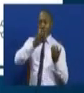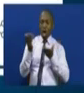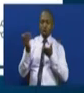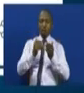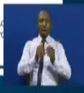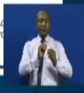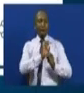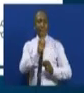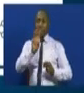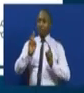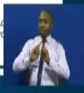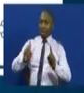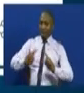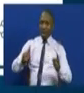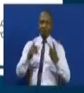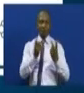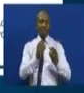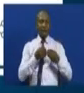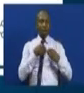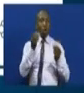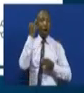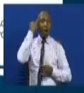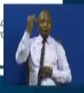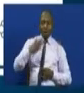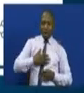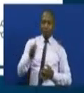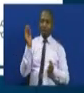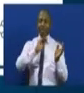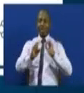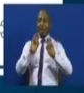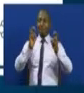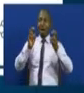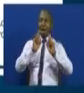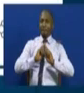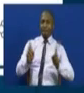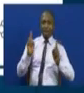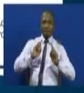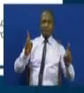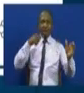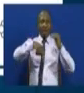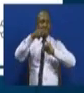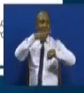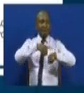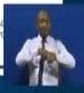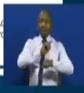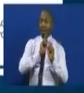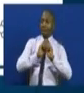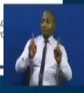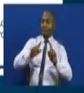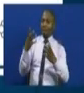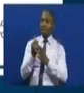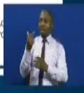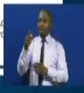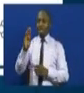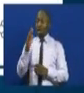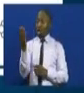mbalimbali. Pia naitumia mitandao ya kijamii kutoa maoni na kuchangia mada mbalimbali katika pindi vyetu mbalimbali ikiwemo TBC Kio. Bila